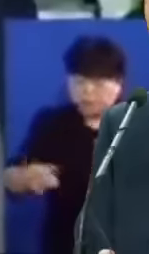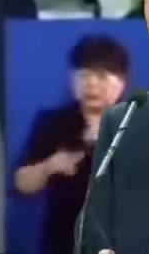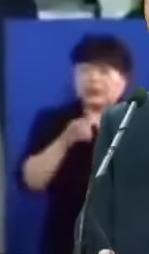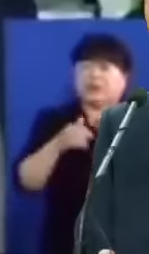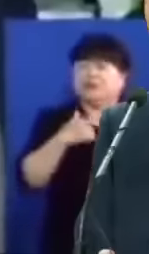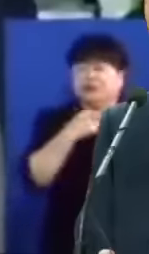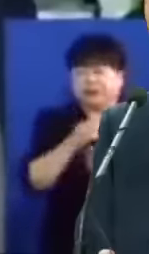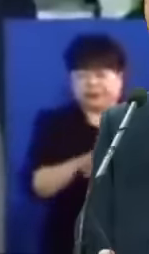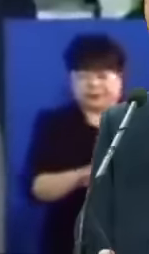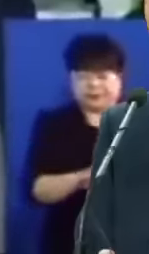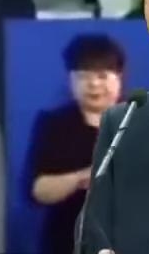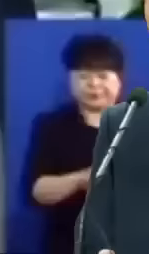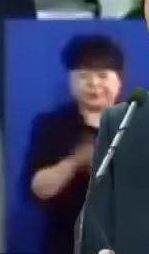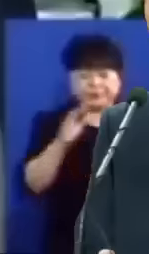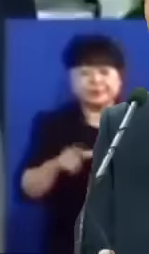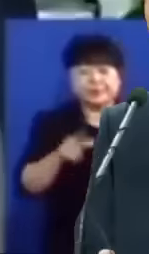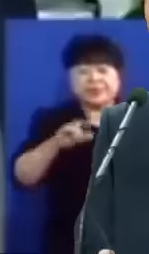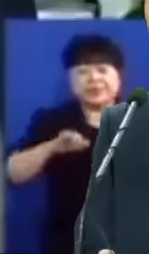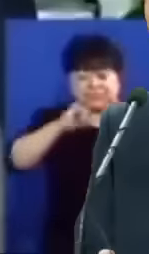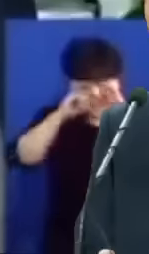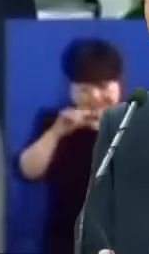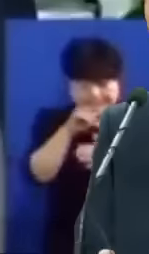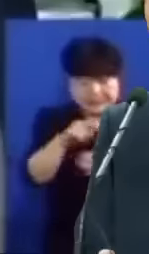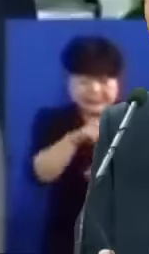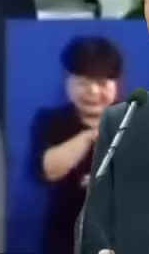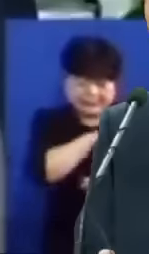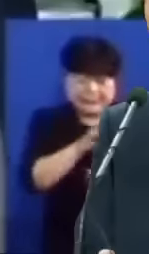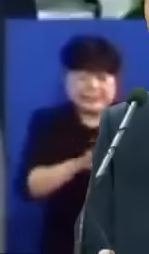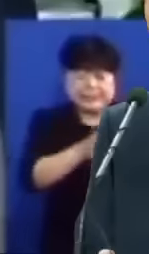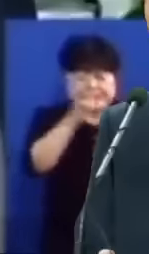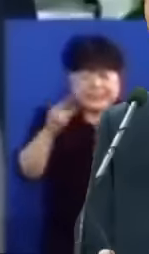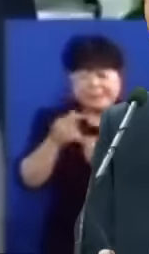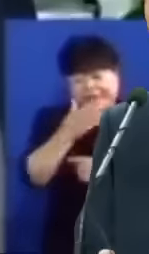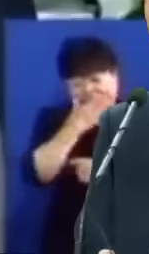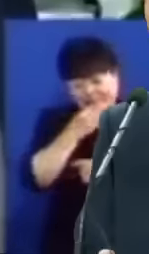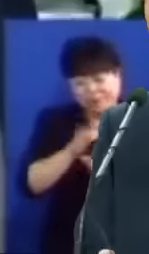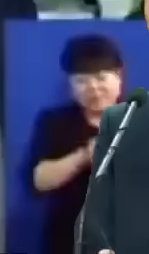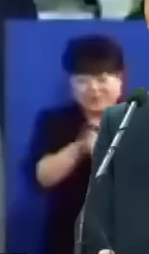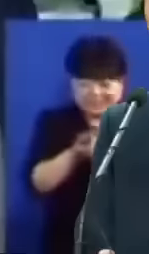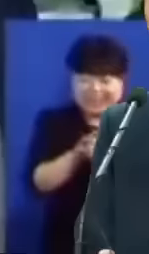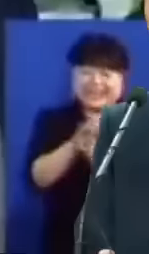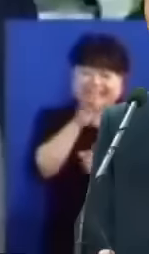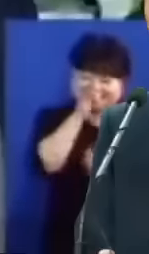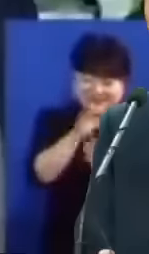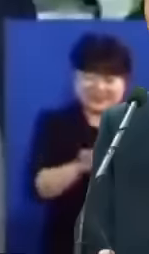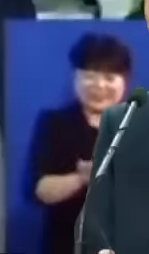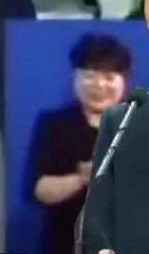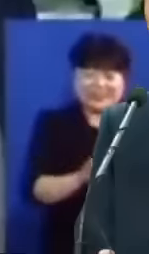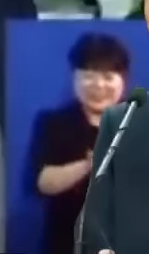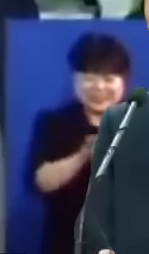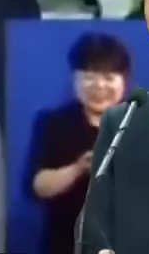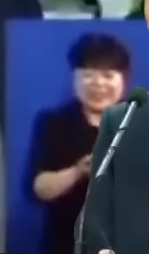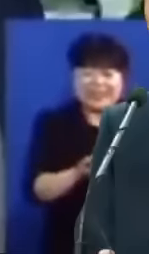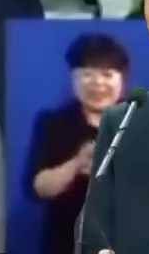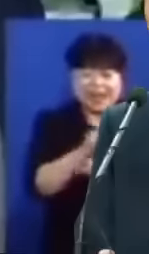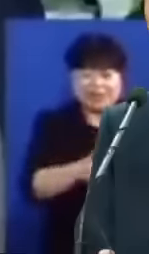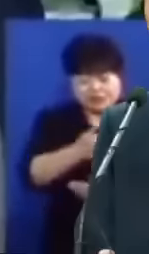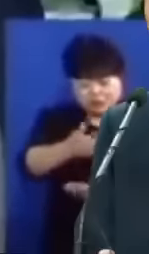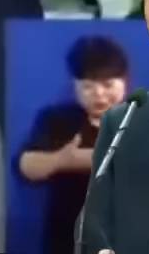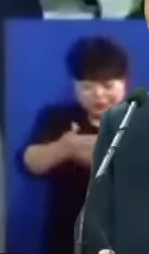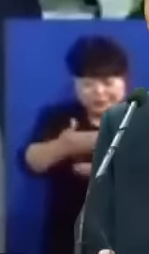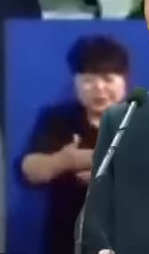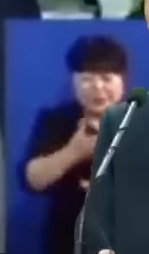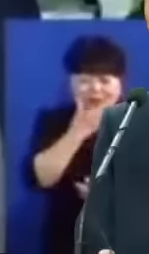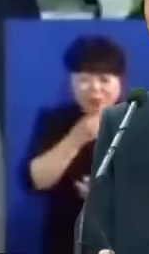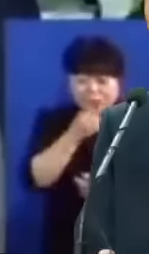싶지. 오늘 이 세상에 가장 삶의 행복은 사랑밖에 없습니다. 사랑을 하고 사랑을 받아야